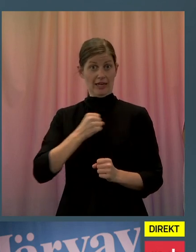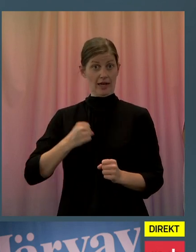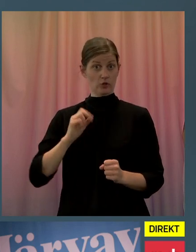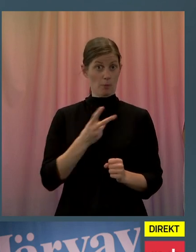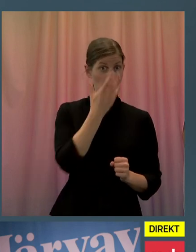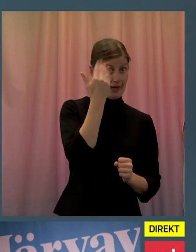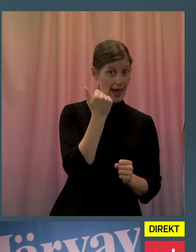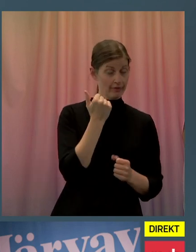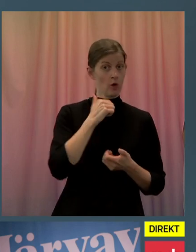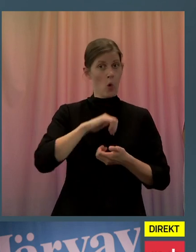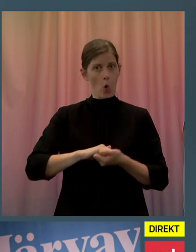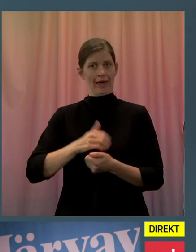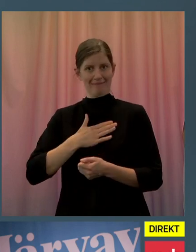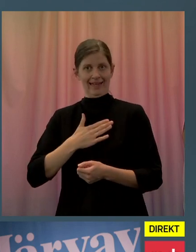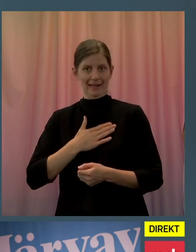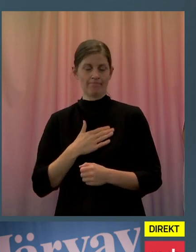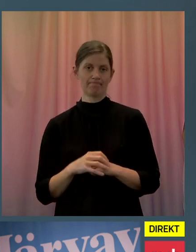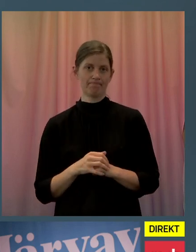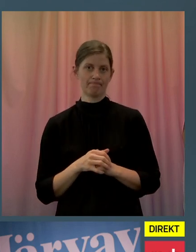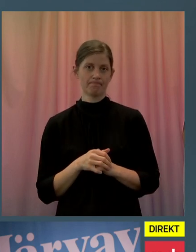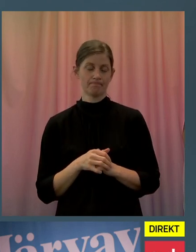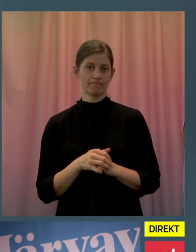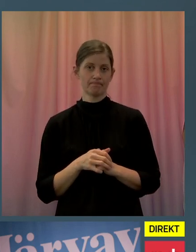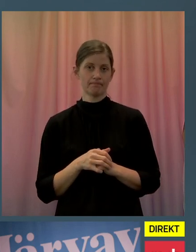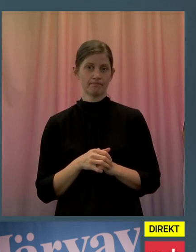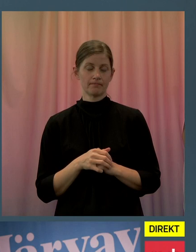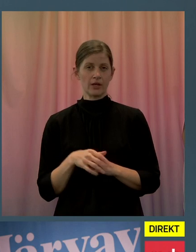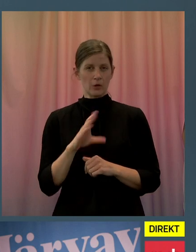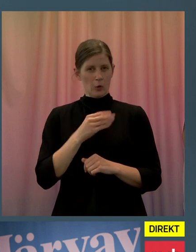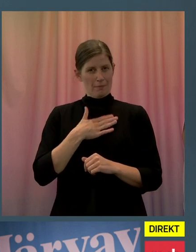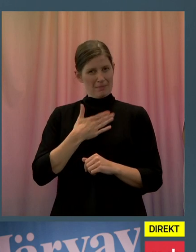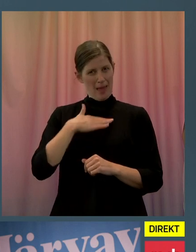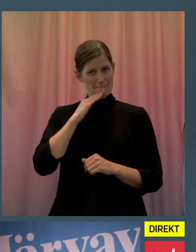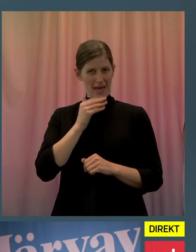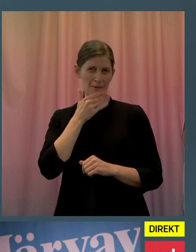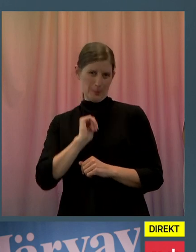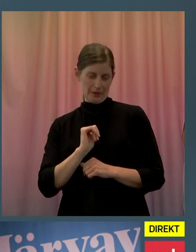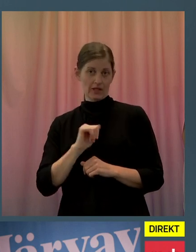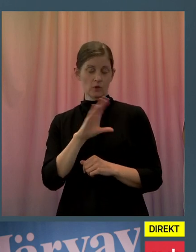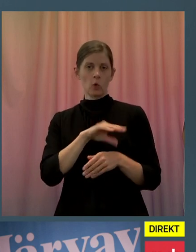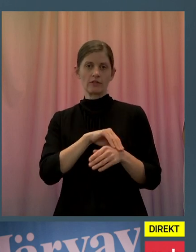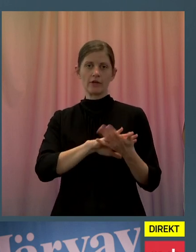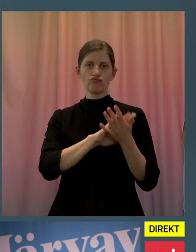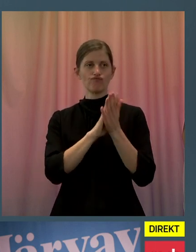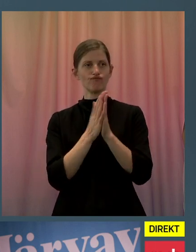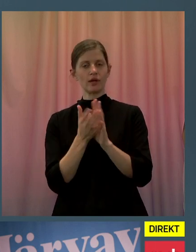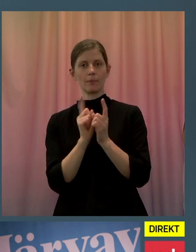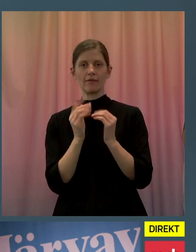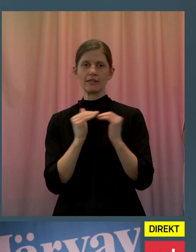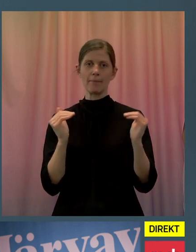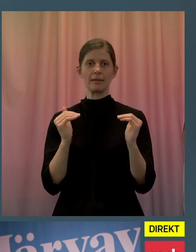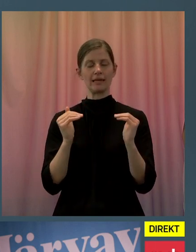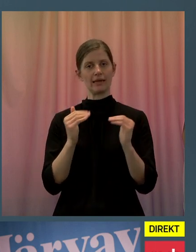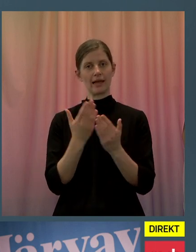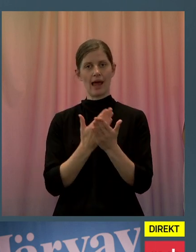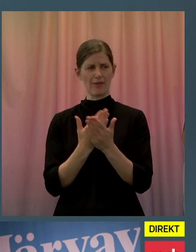kan och verkligen vill. När min mamma var ung så blev Sverige ett jämlikt land med